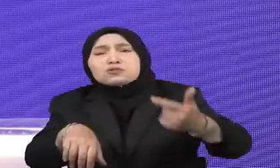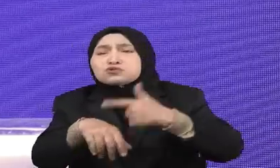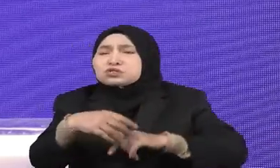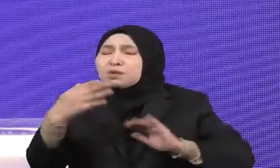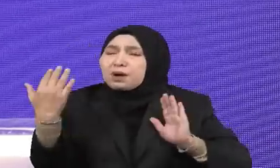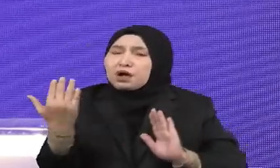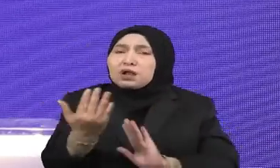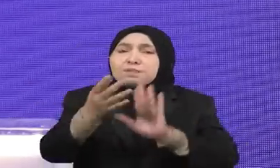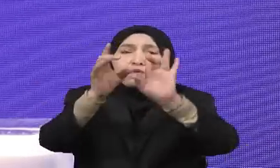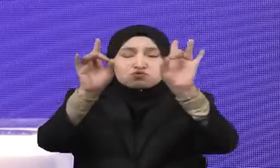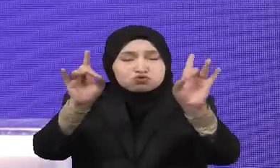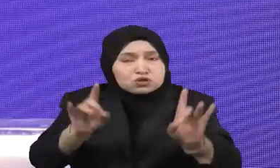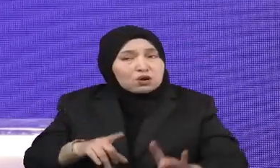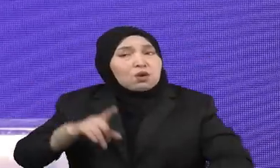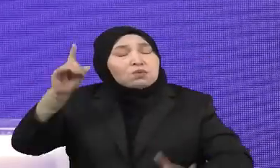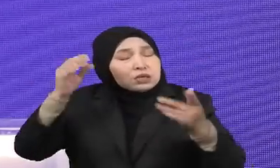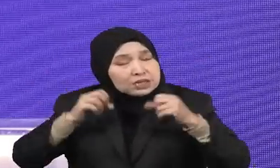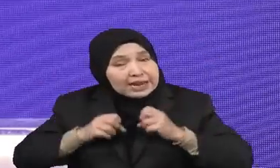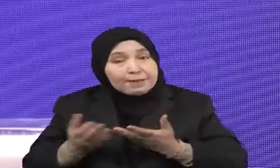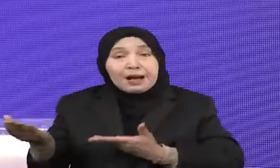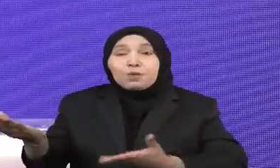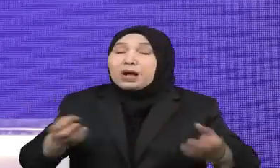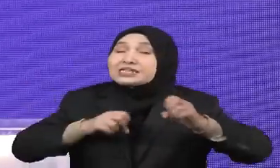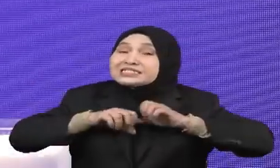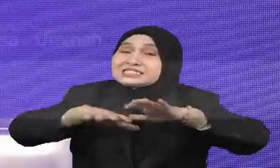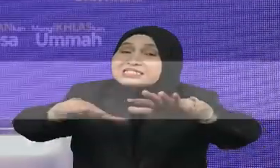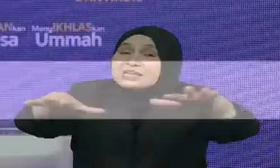nilai yang kita ingin bawa kita ingin sembah-sebab